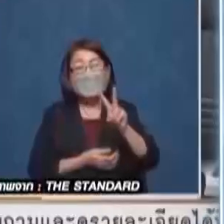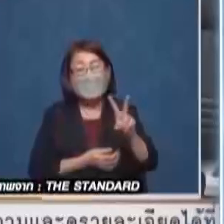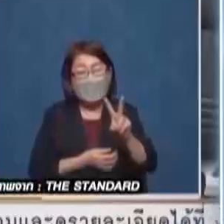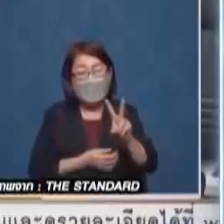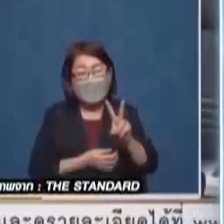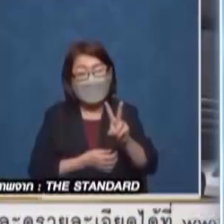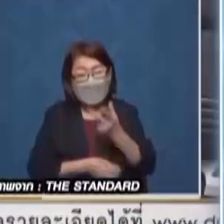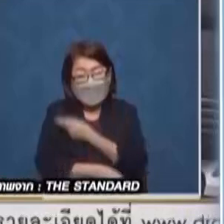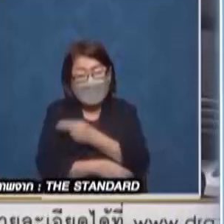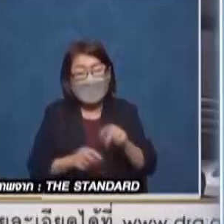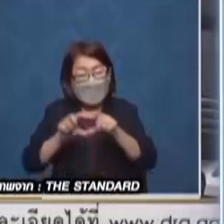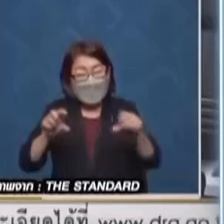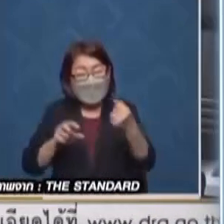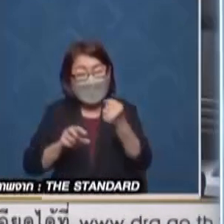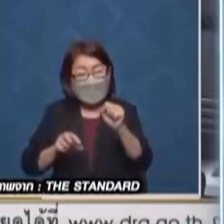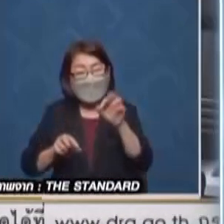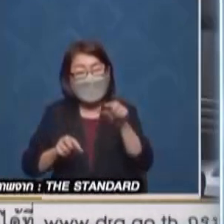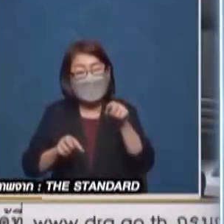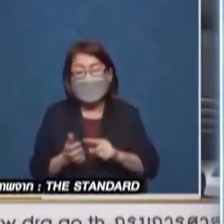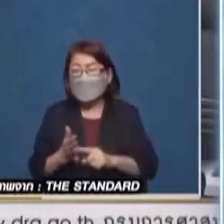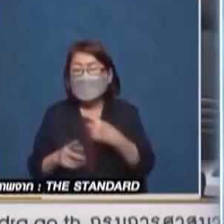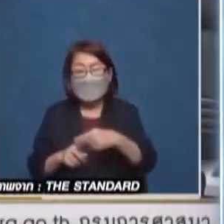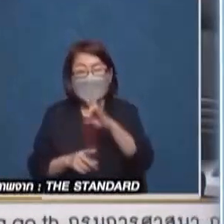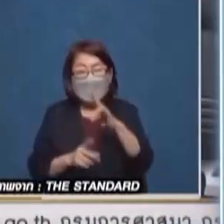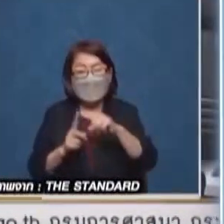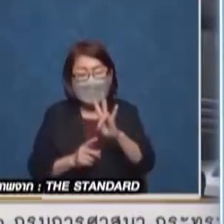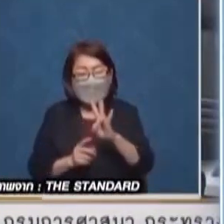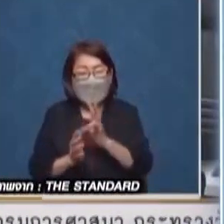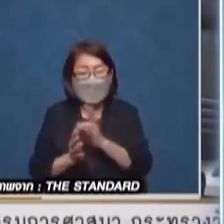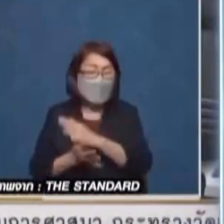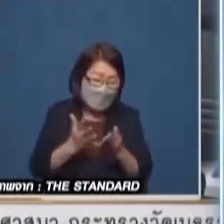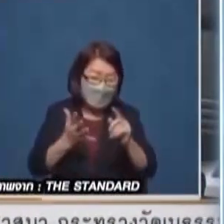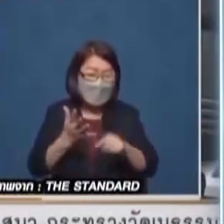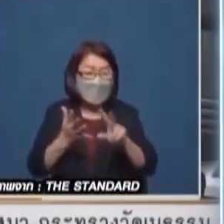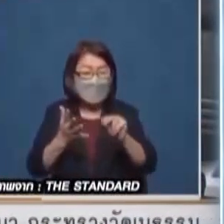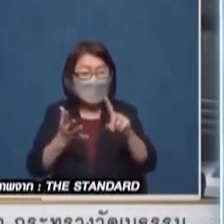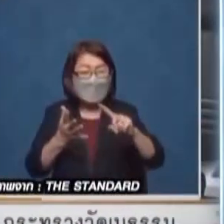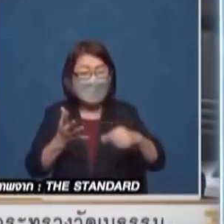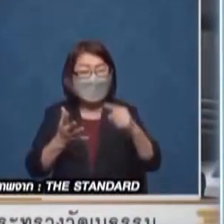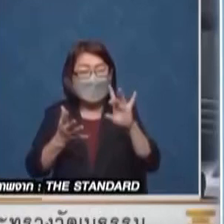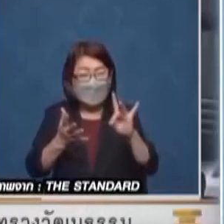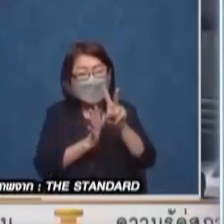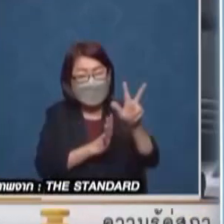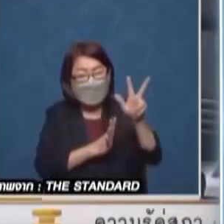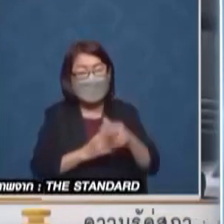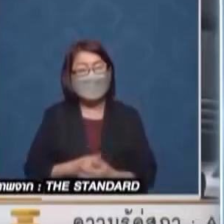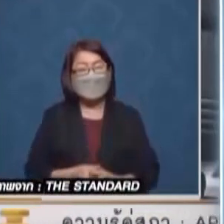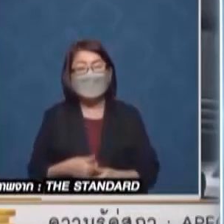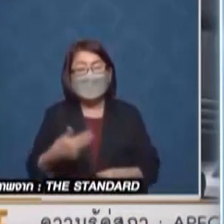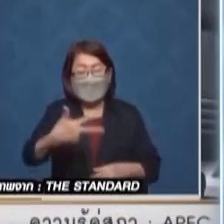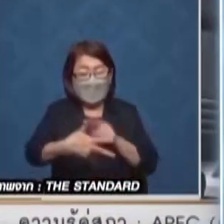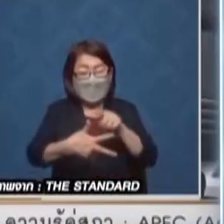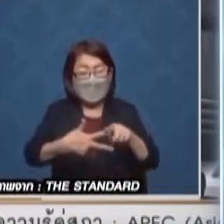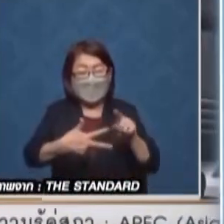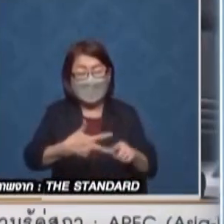งหาคมอย ่ างที่บอกว่า6รัฐมนตรีนะฮะซึ่งแน่นอนวันนี้การอภิปรายไม่ไว้วางใจรัฐมนตรีเป็นราย